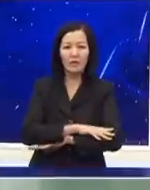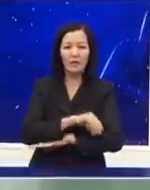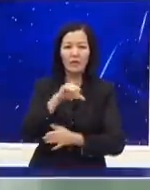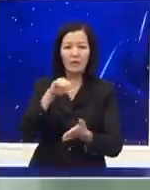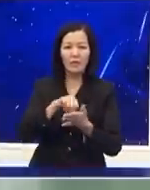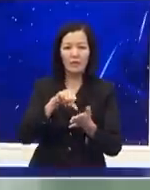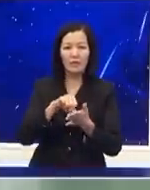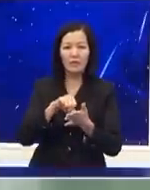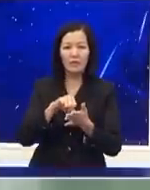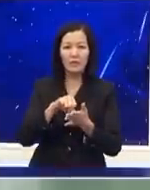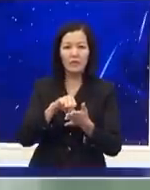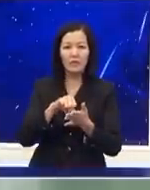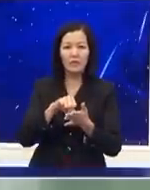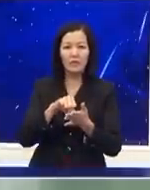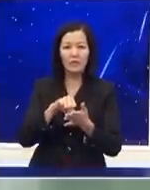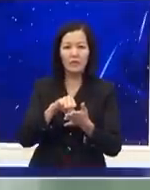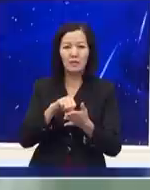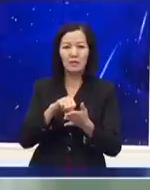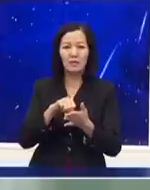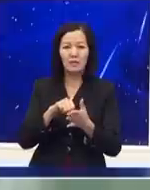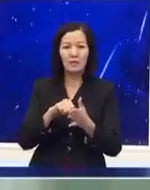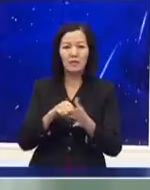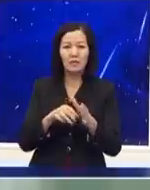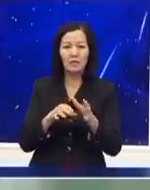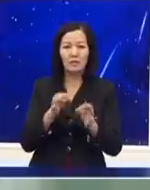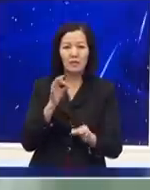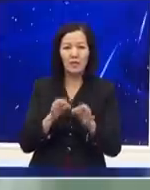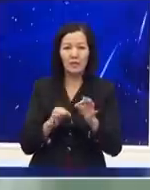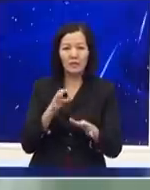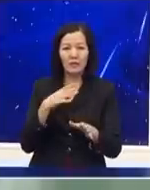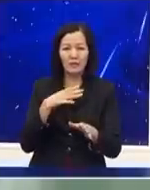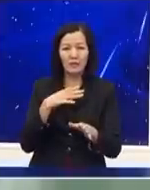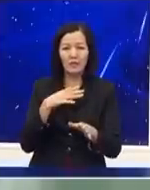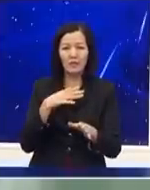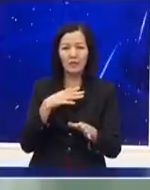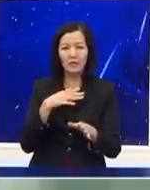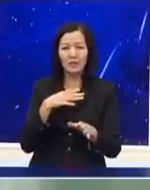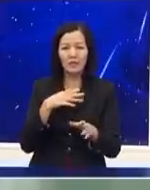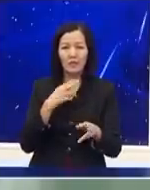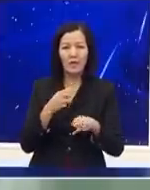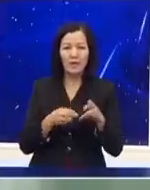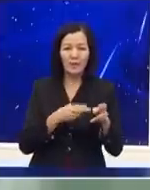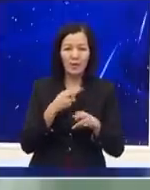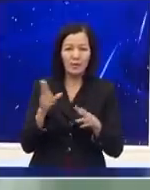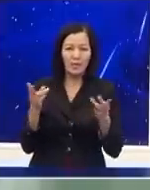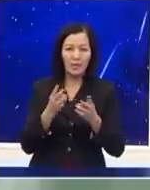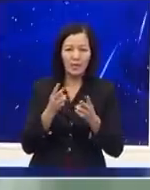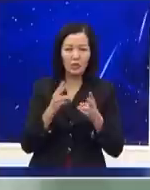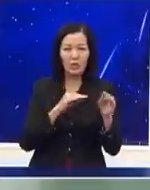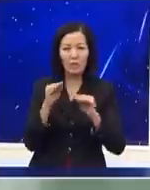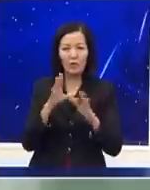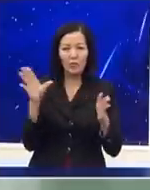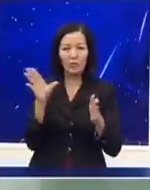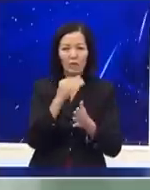науқастарды қарадық, талқыладық, және де құрал сайман жағын қарап